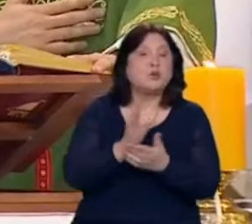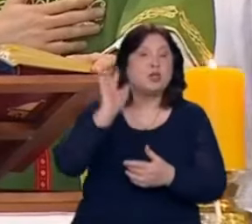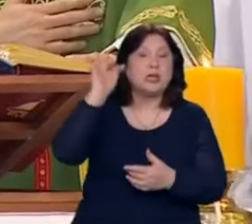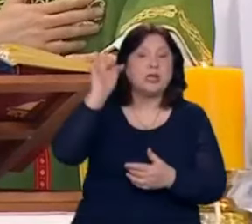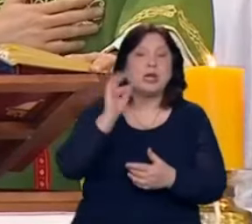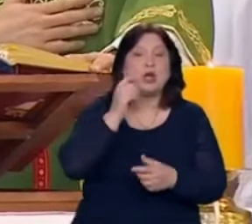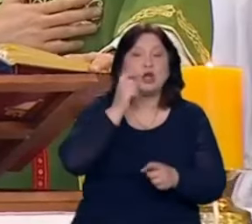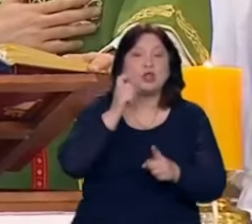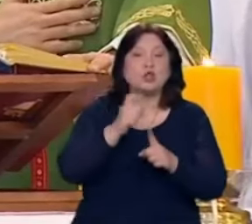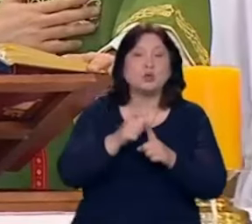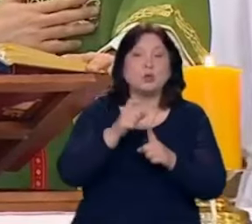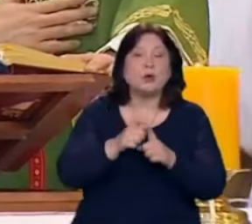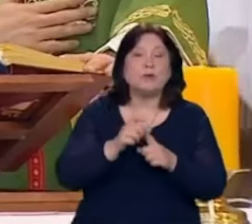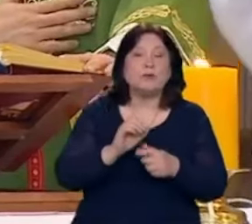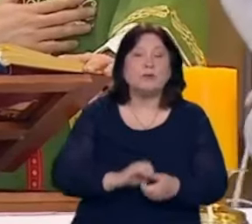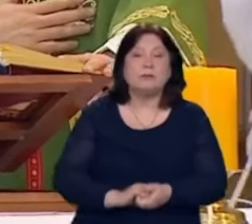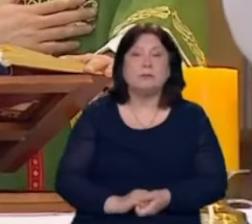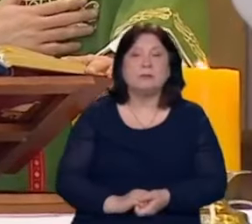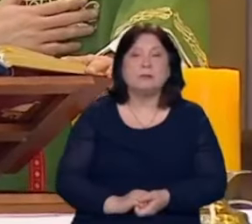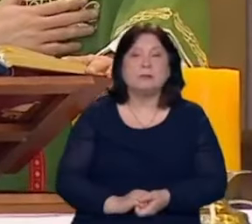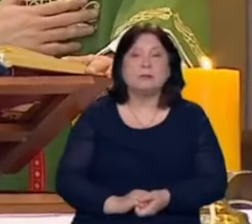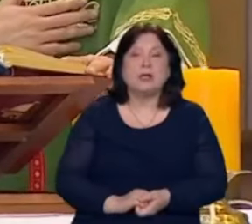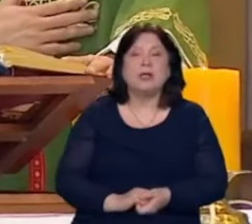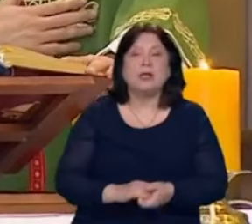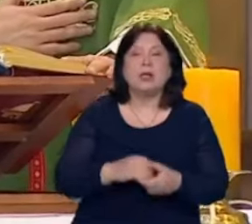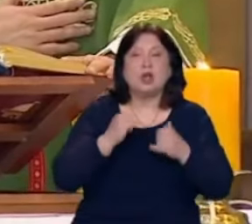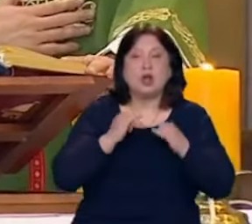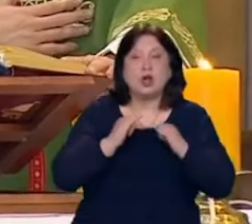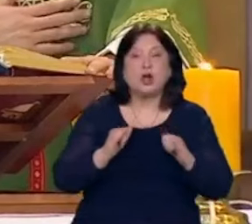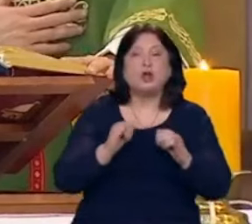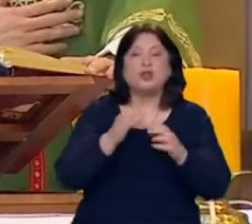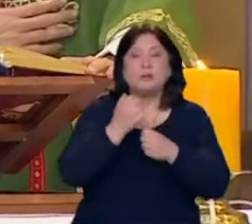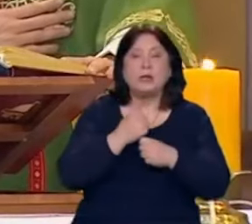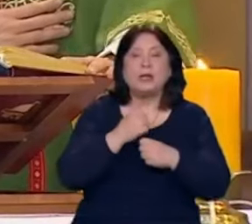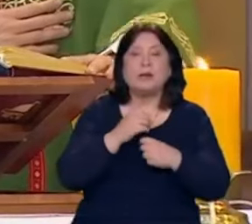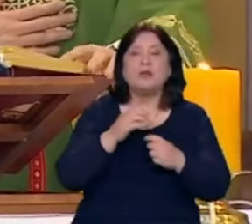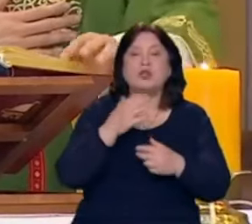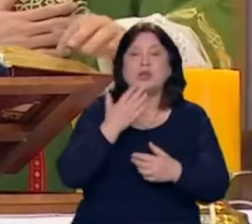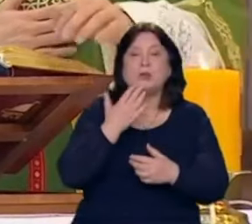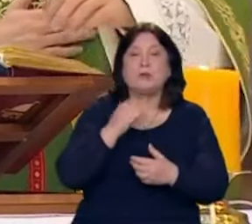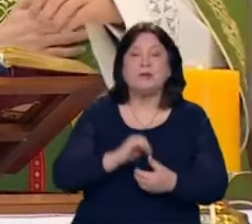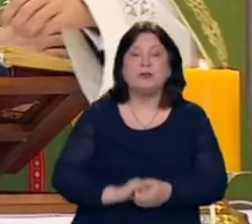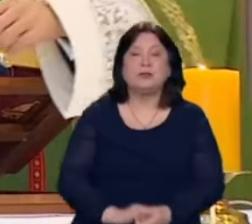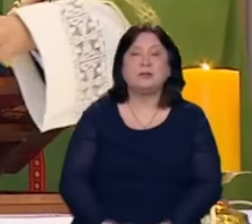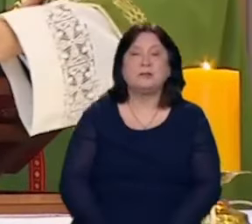jego słowo ośmiel się